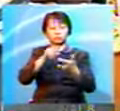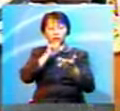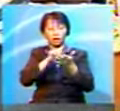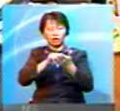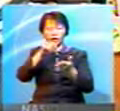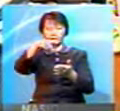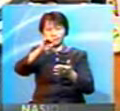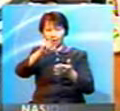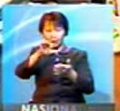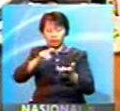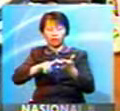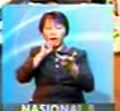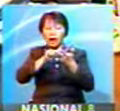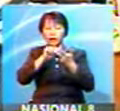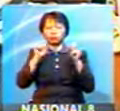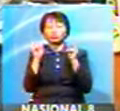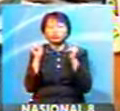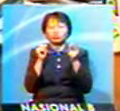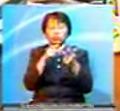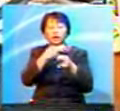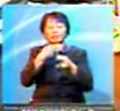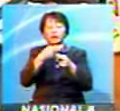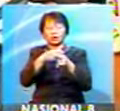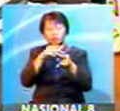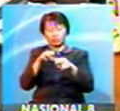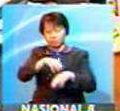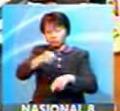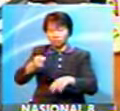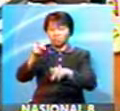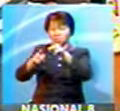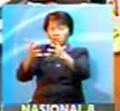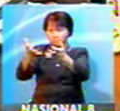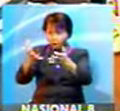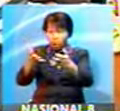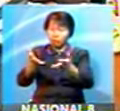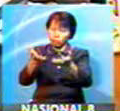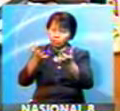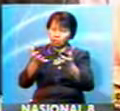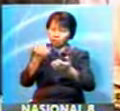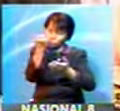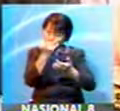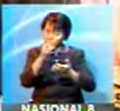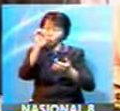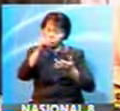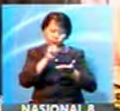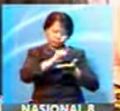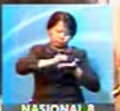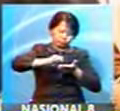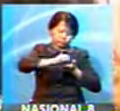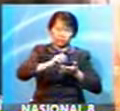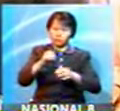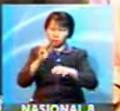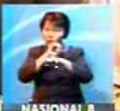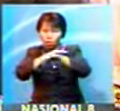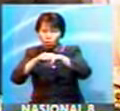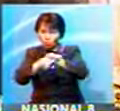sejuk, lebih kurang macam itulah. Atas permintaan pelanggan. Kalau pelanggan nak ukir, kita ukir. Kalau nak kosong